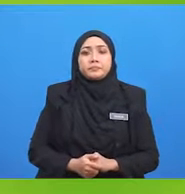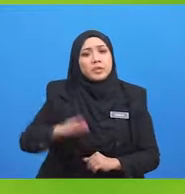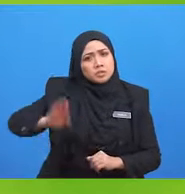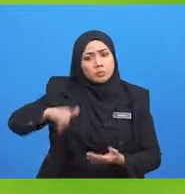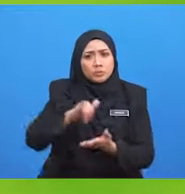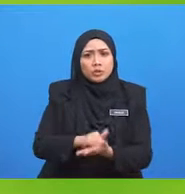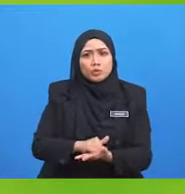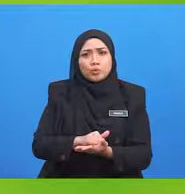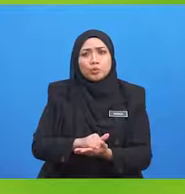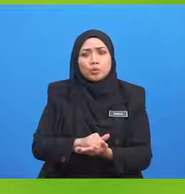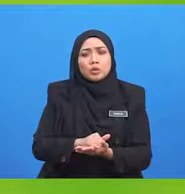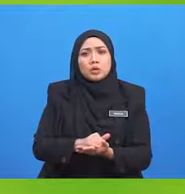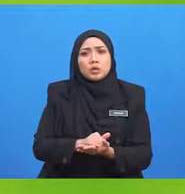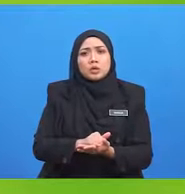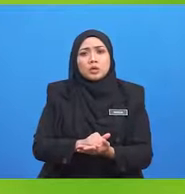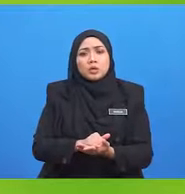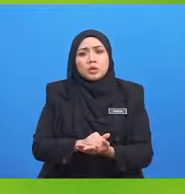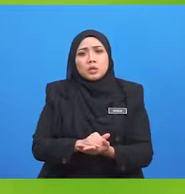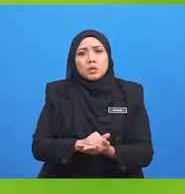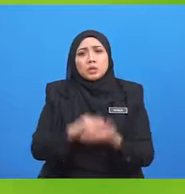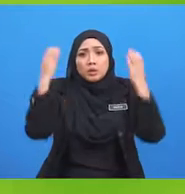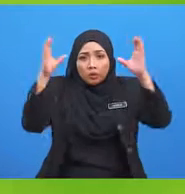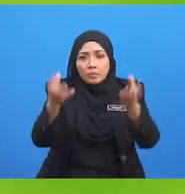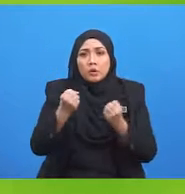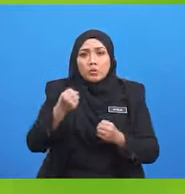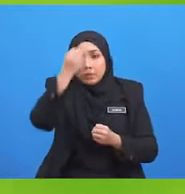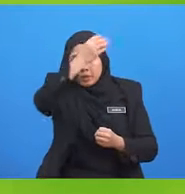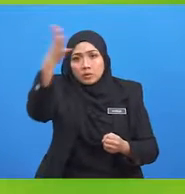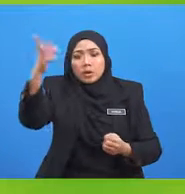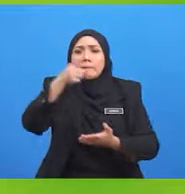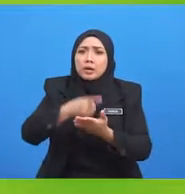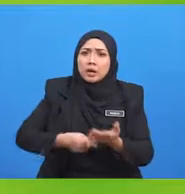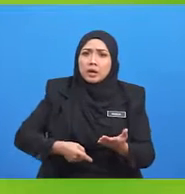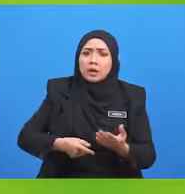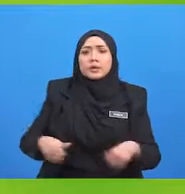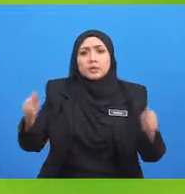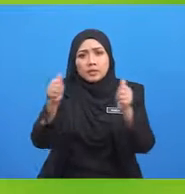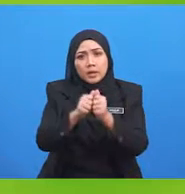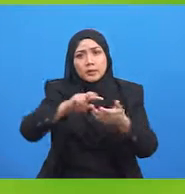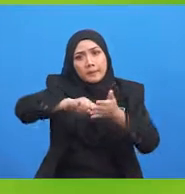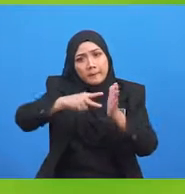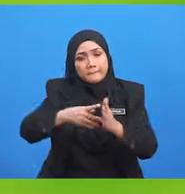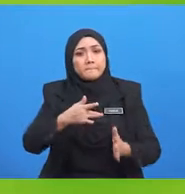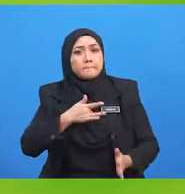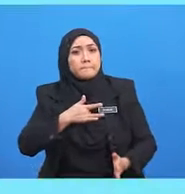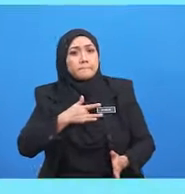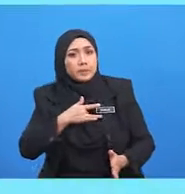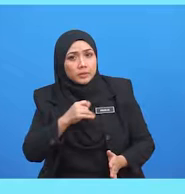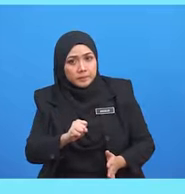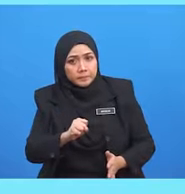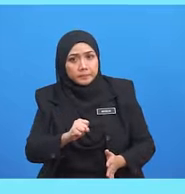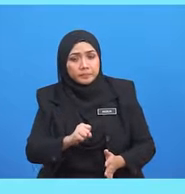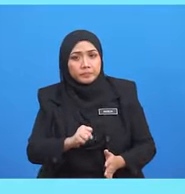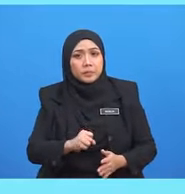Sebelum itu, Ustazah lebih suka nak menerangkan pada kamu apakah yang dimaksudkan dengan iman.